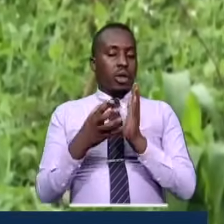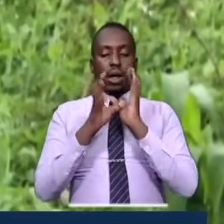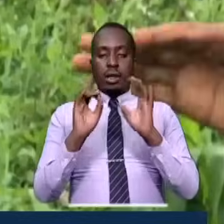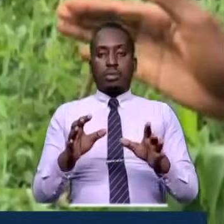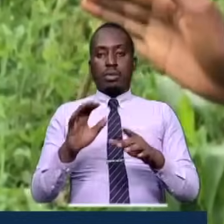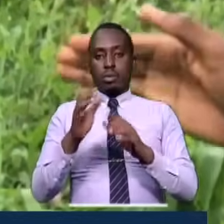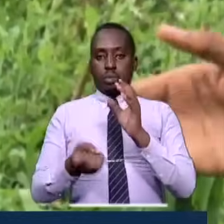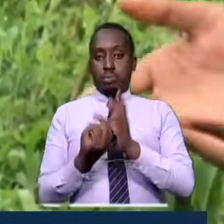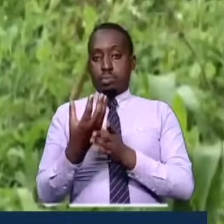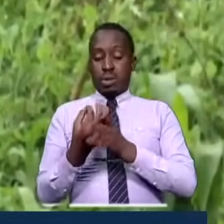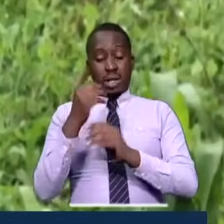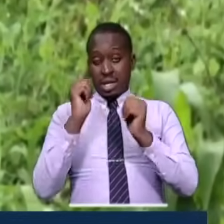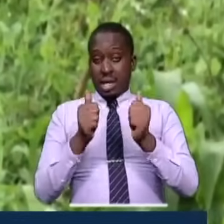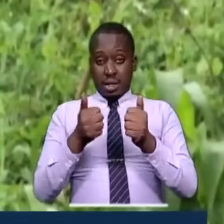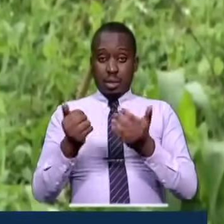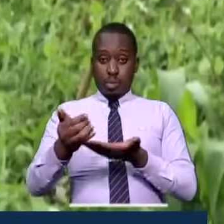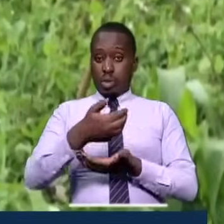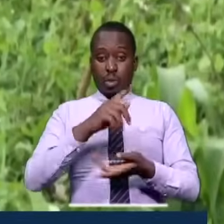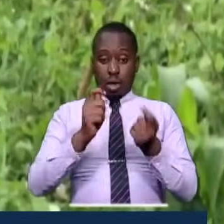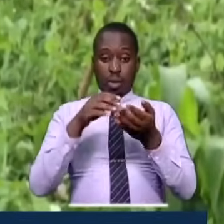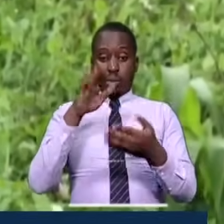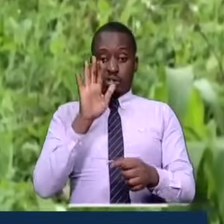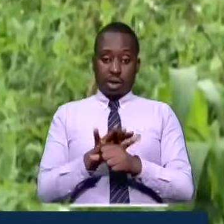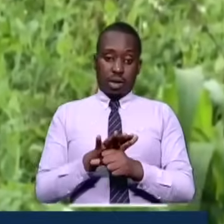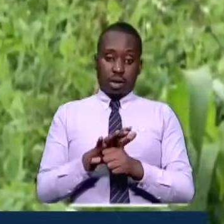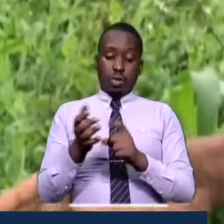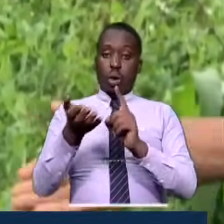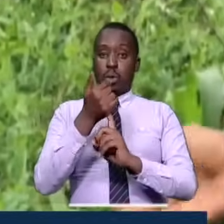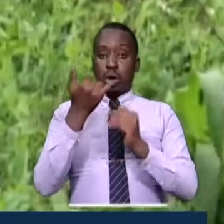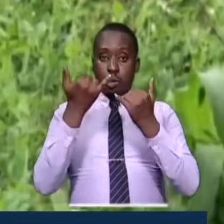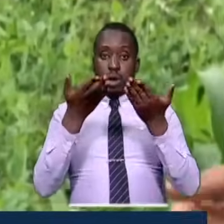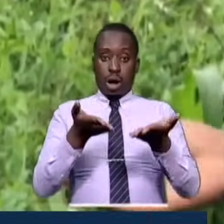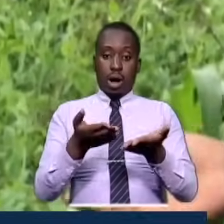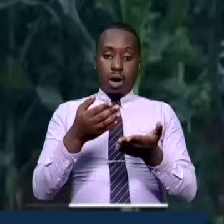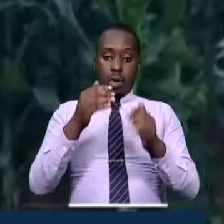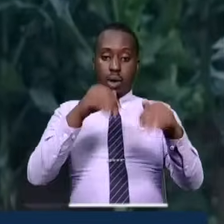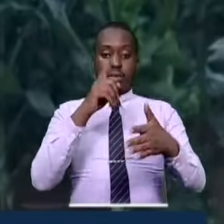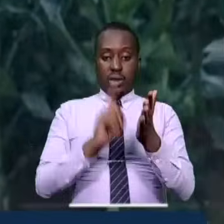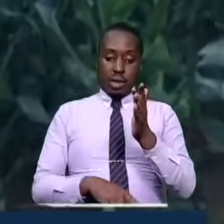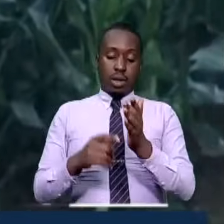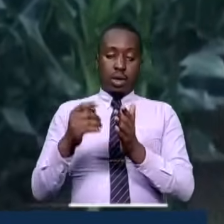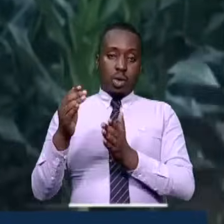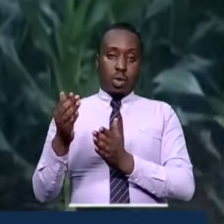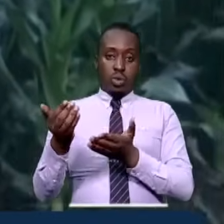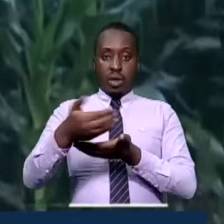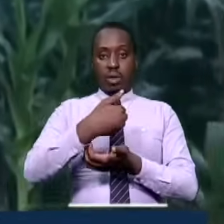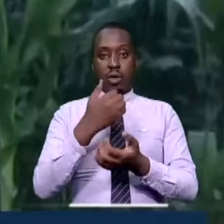tuteze mureza neza umusaruro ukaba mwinshi tukawubona ubu nk'aha ngaha wahinzemo icyo uritegura gusaruramo ibingana